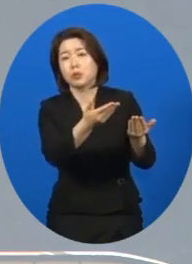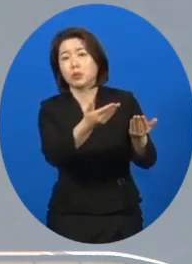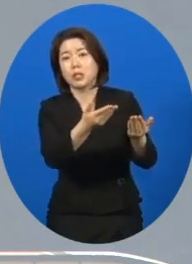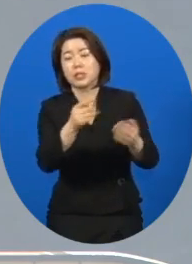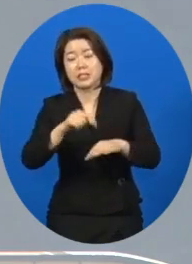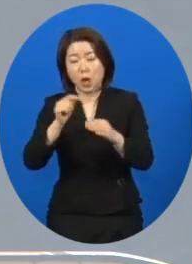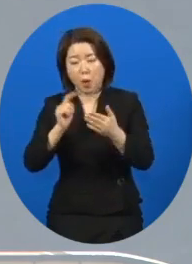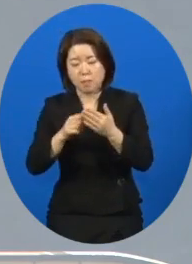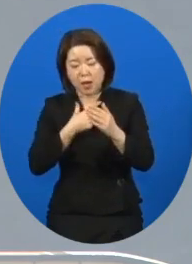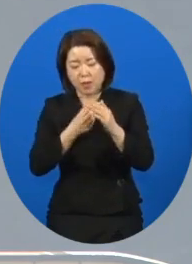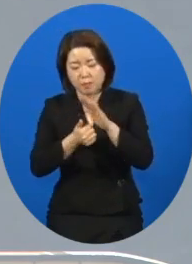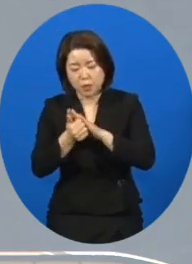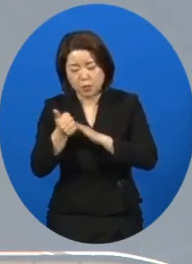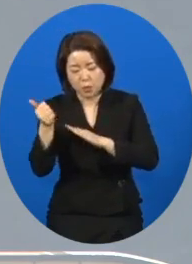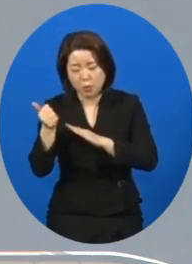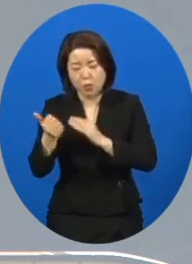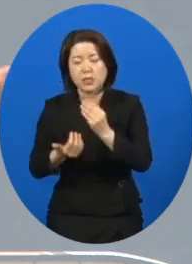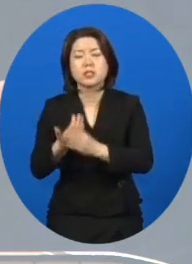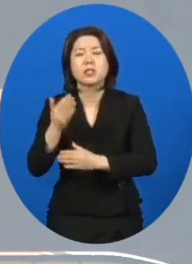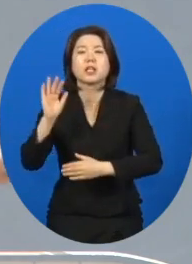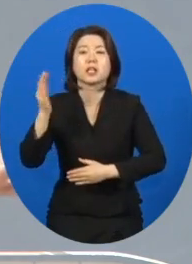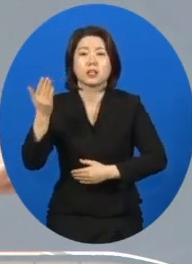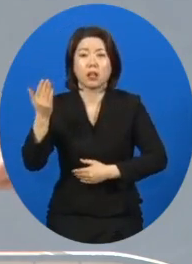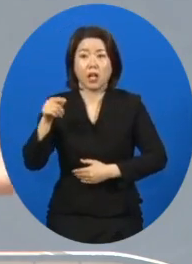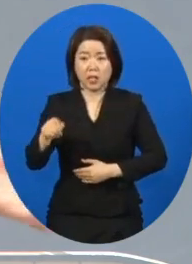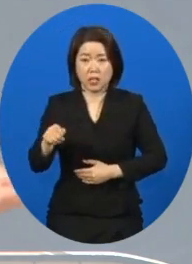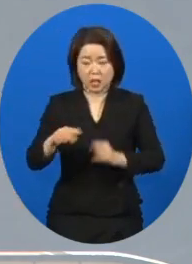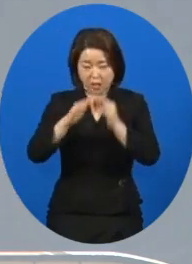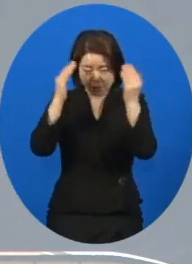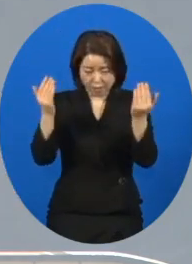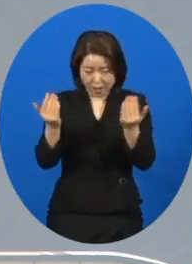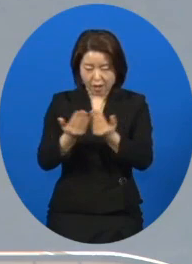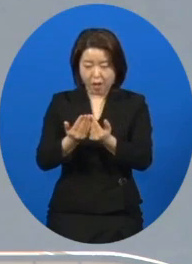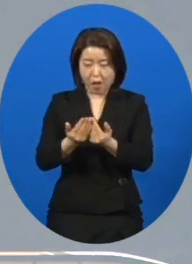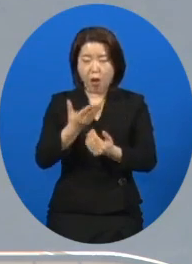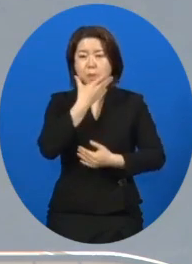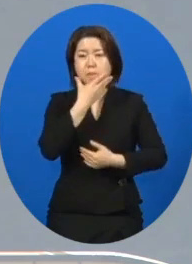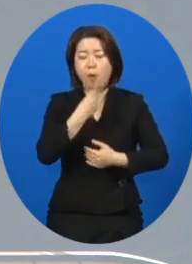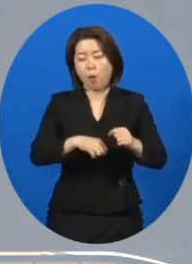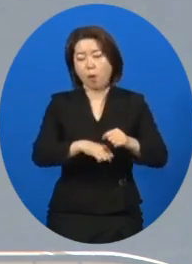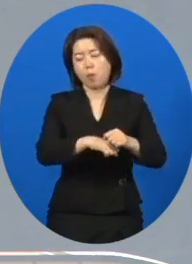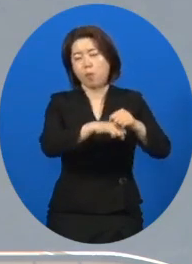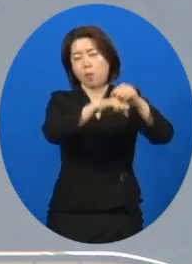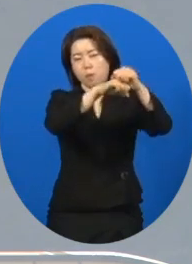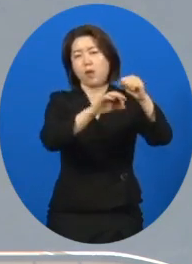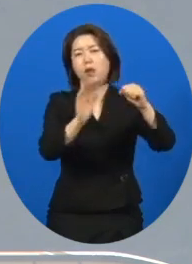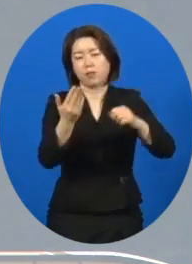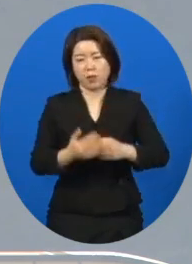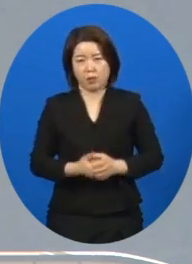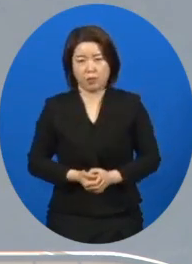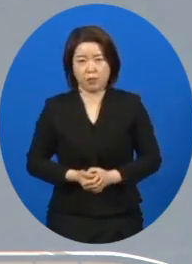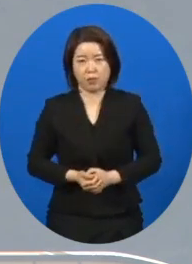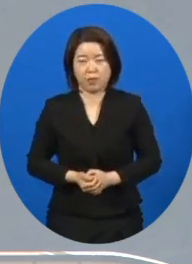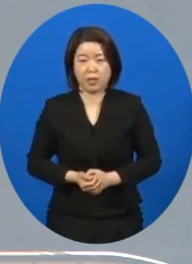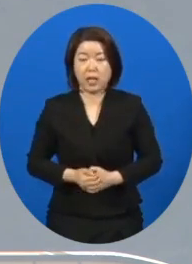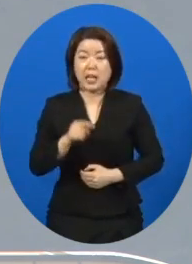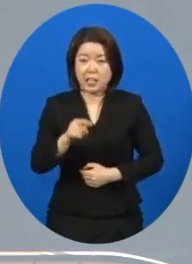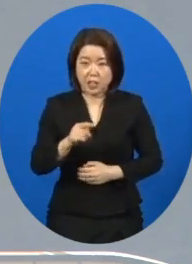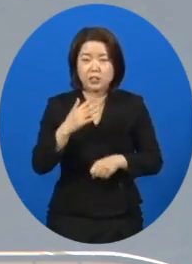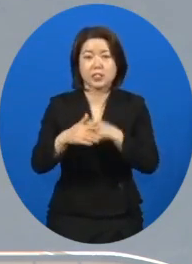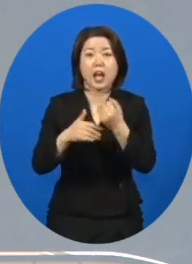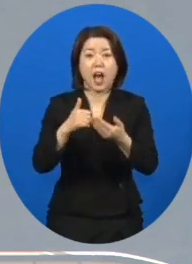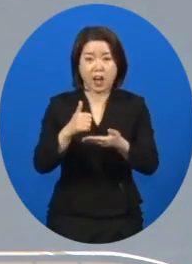그런 마음의 소원이라도 가지. 그게 다 우리에게 복이 된다는 거예요. 이것이